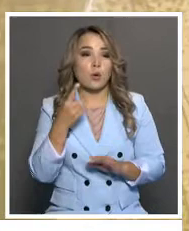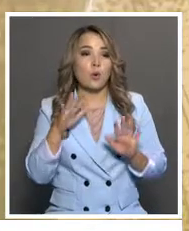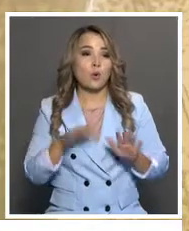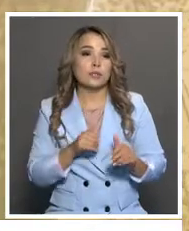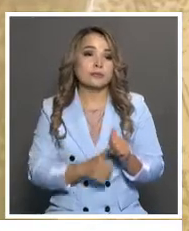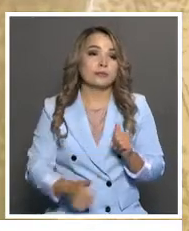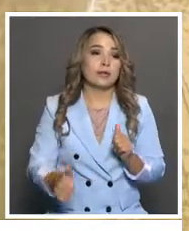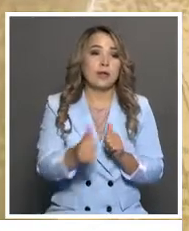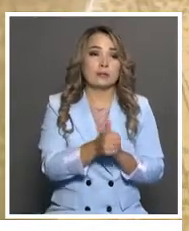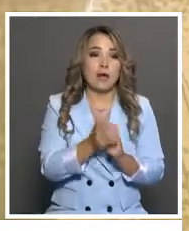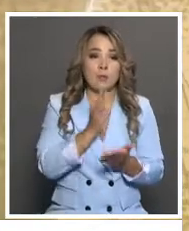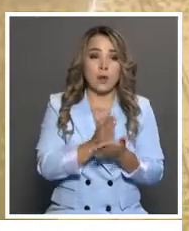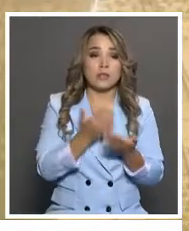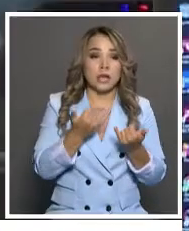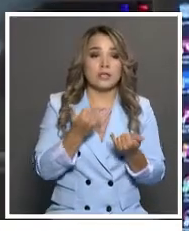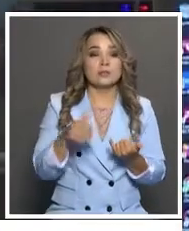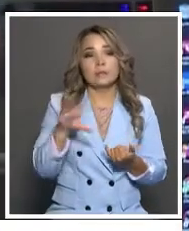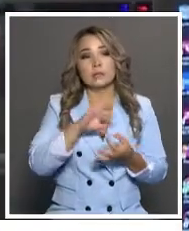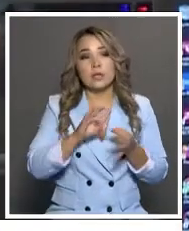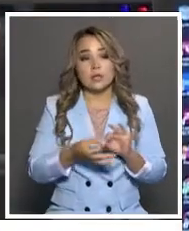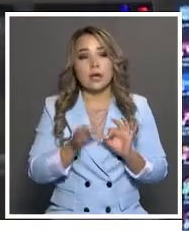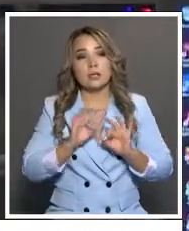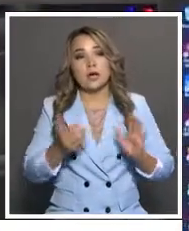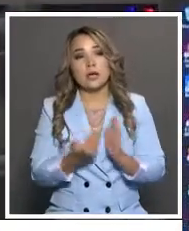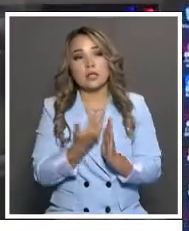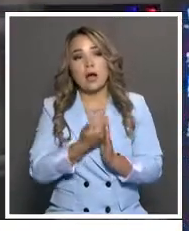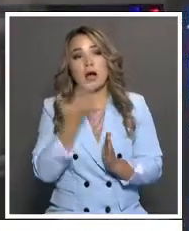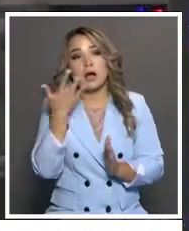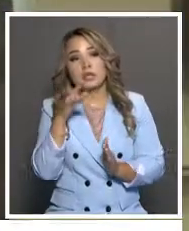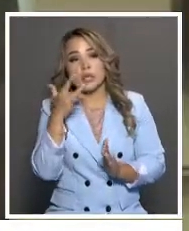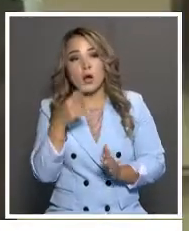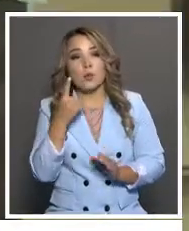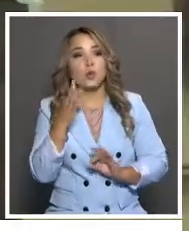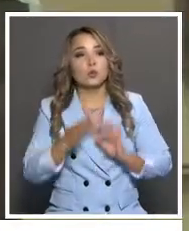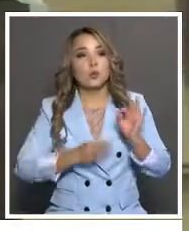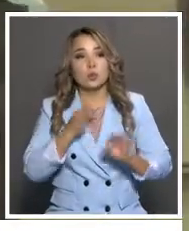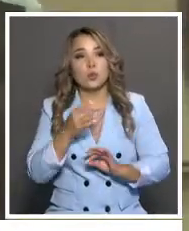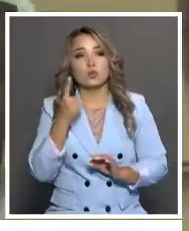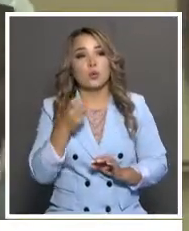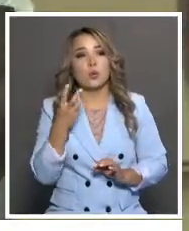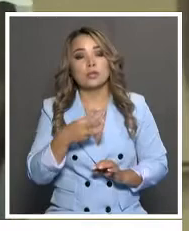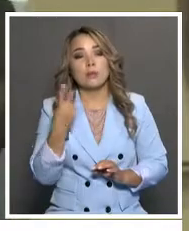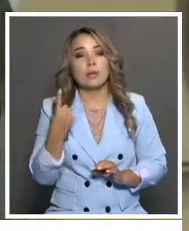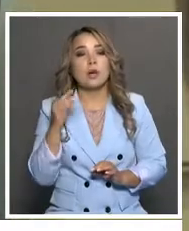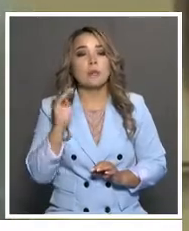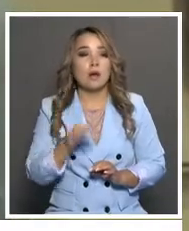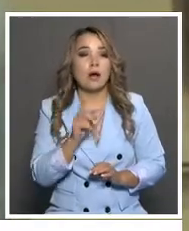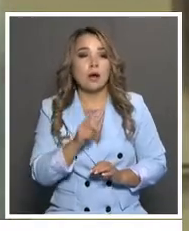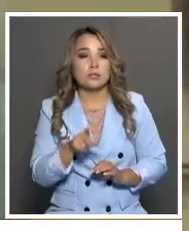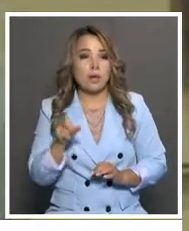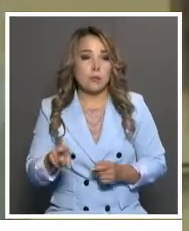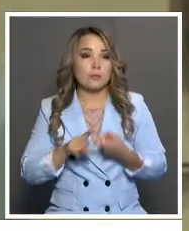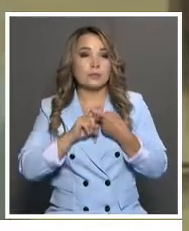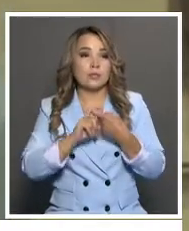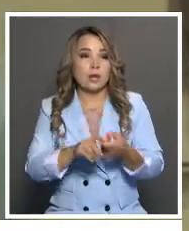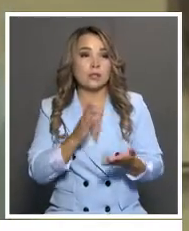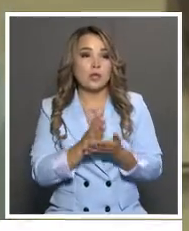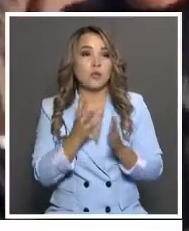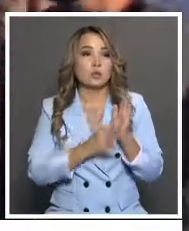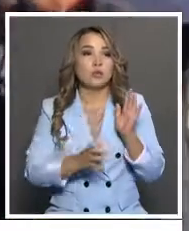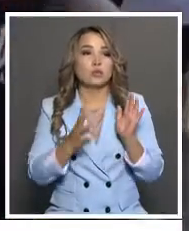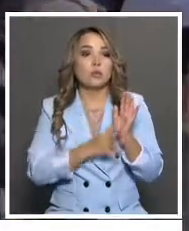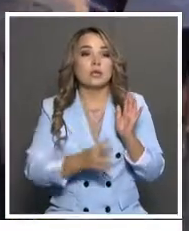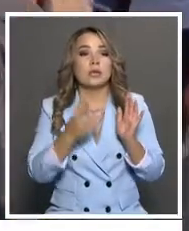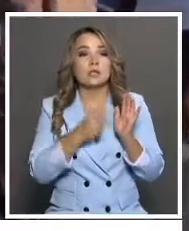тұр. Сейсенбіде шыққан дерекке жүгінсе, Құрама Штаттарда соңғы бір тәулікте 131 мыңдай адам осы індетке шалдығып,